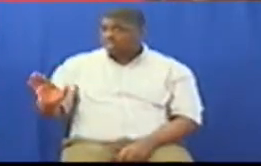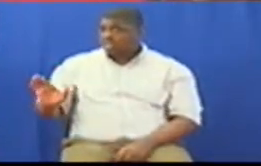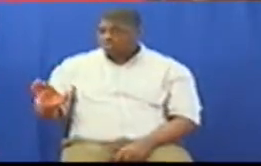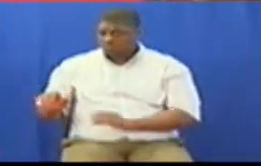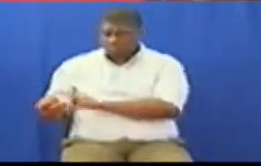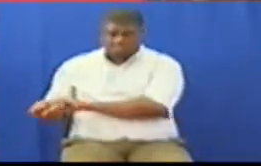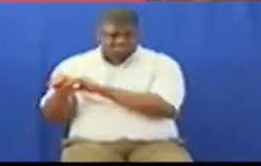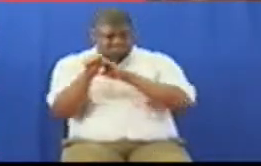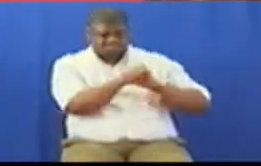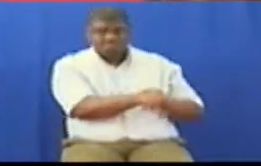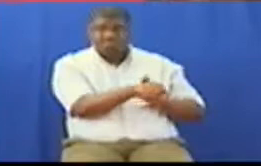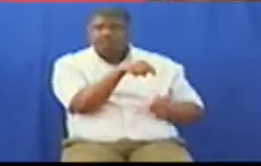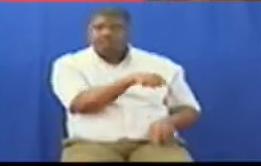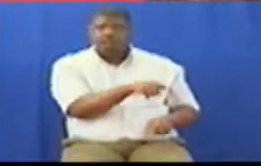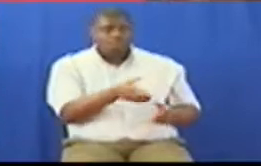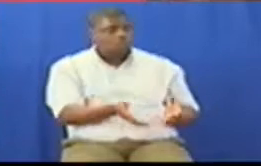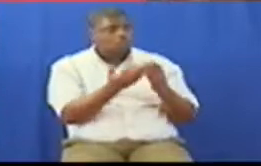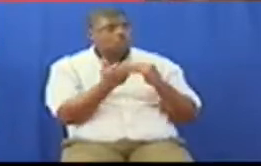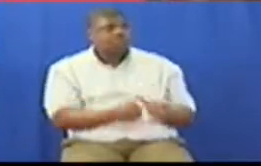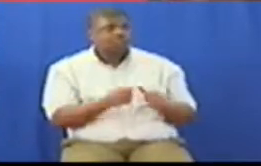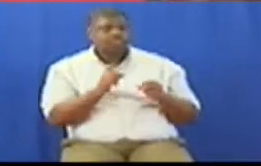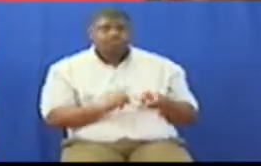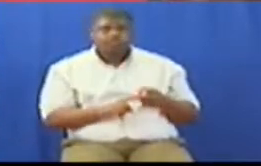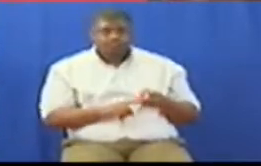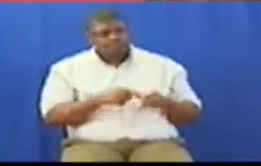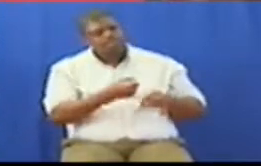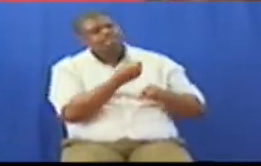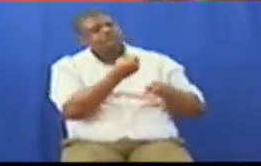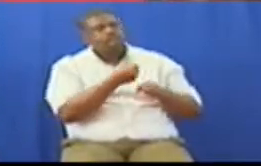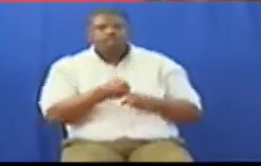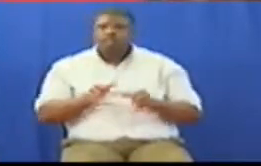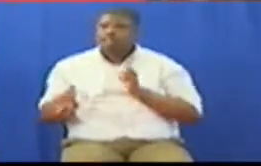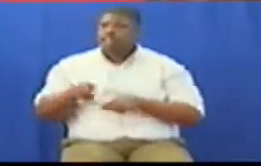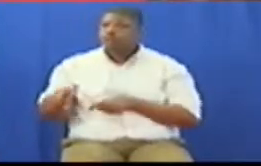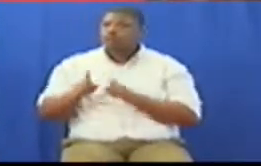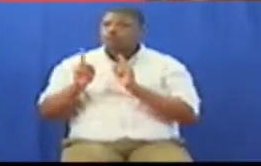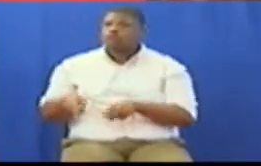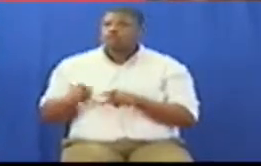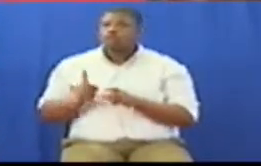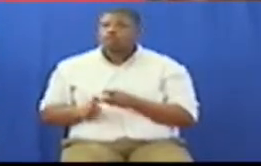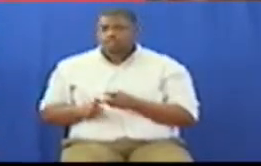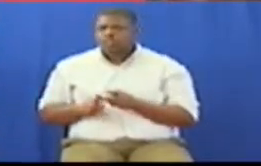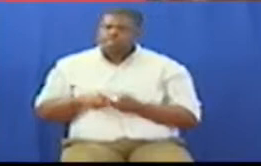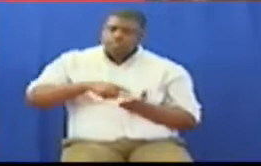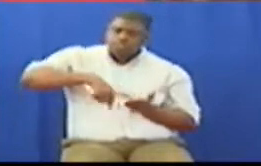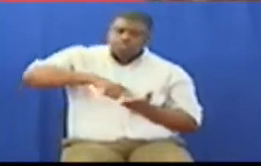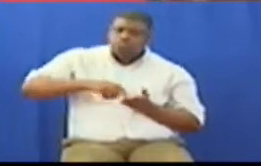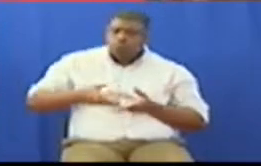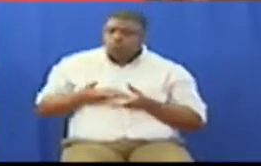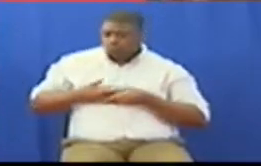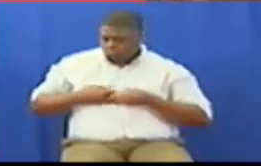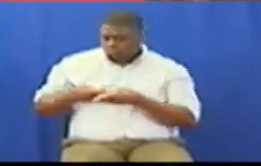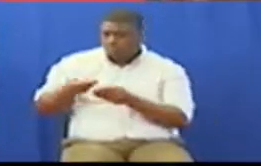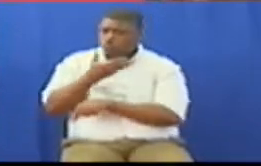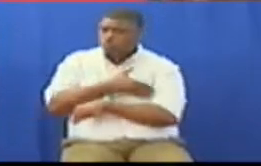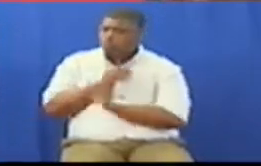wamepelekwa pale ili waweze kukifanya kile kitengo kiwe the real one stop center, hawana